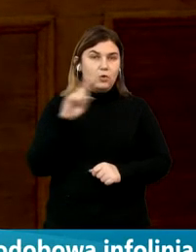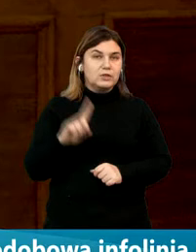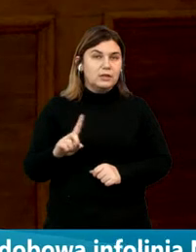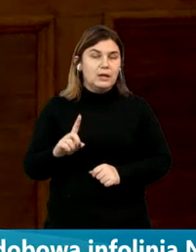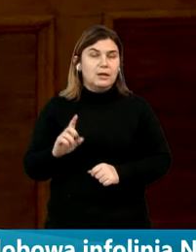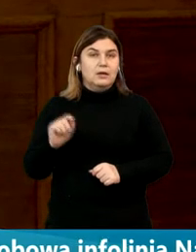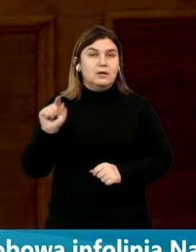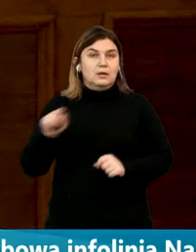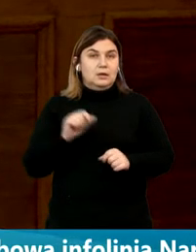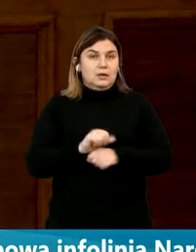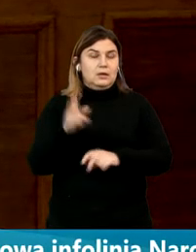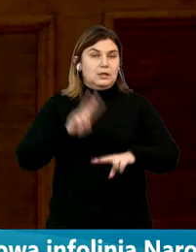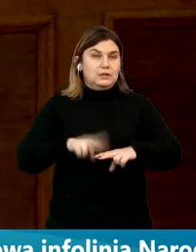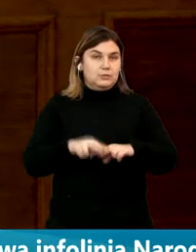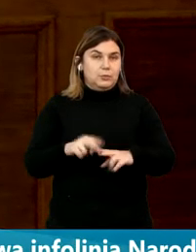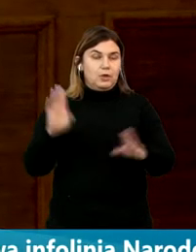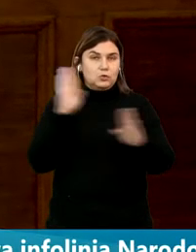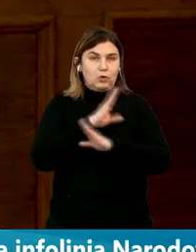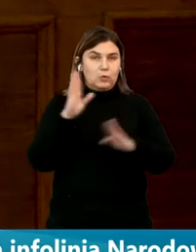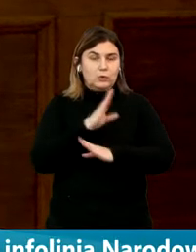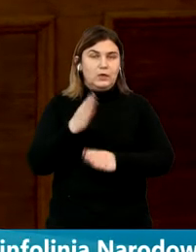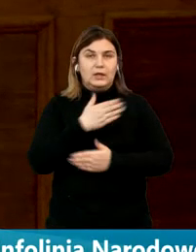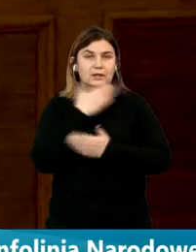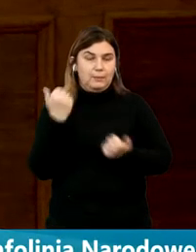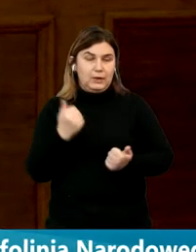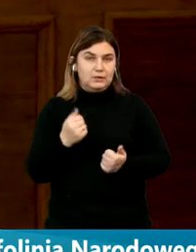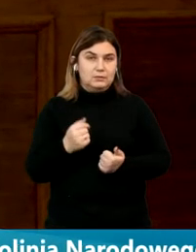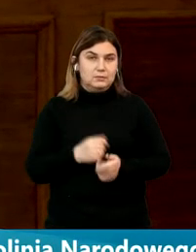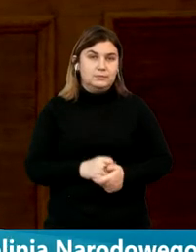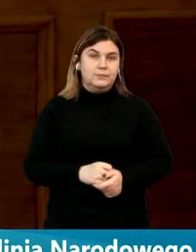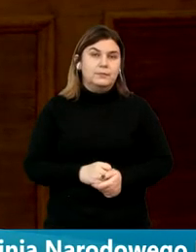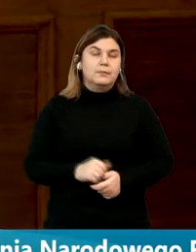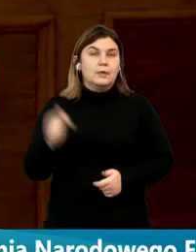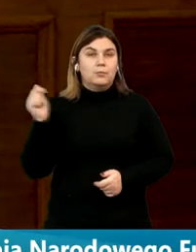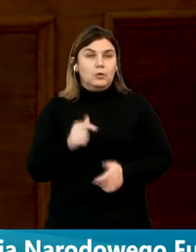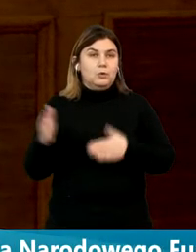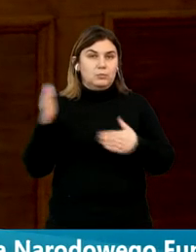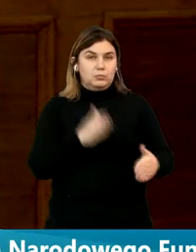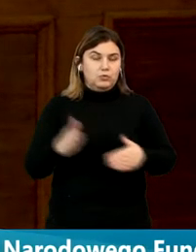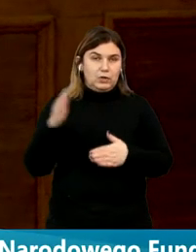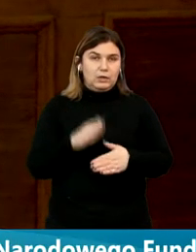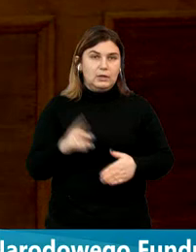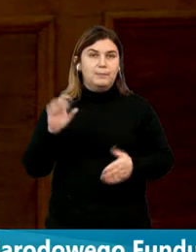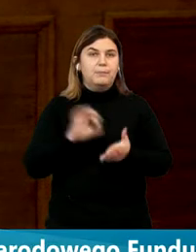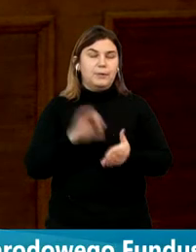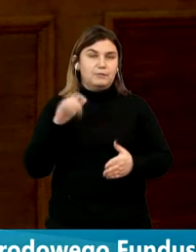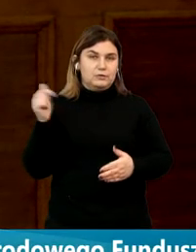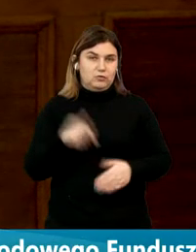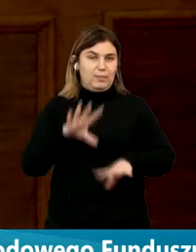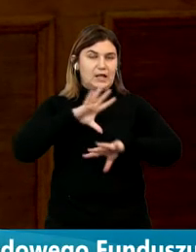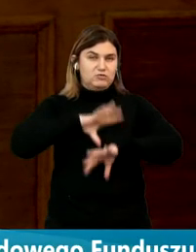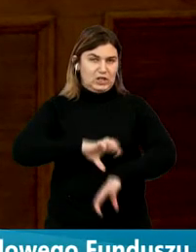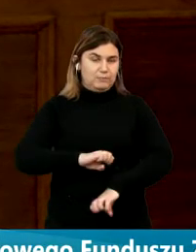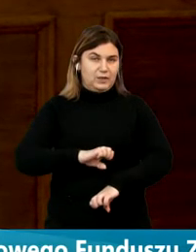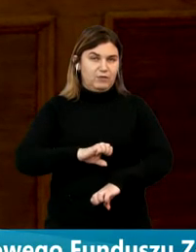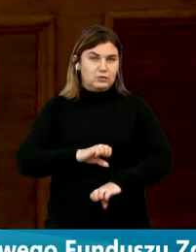zapewne w tego typu urządzenia do chłodzenia nie są wyposażone, więc musimy się do tego przygotować i pewnie trzeba mieć cierpliwości, żeby